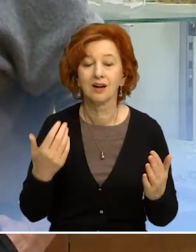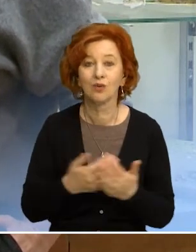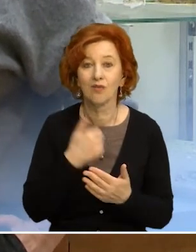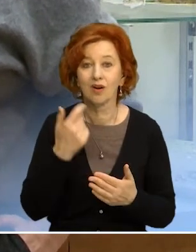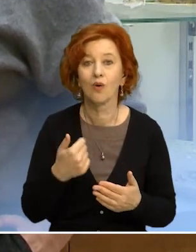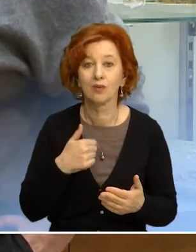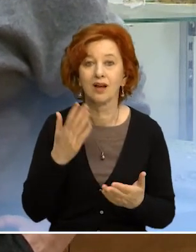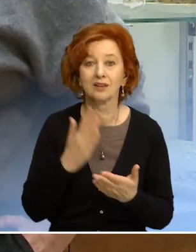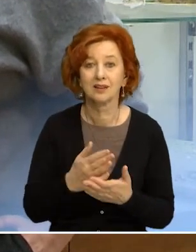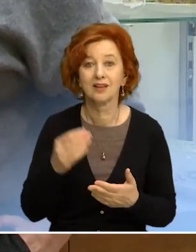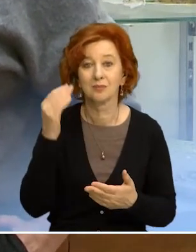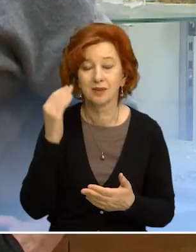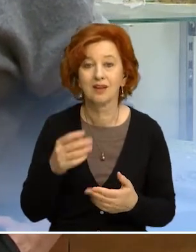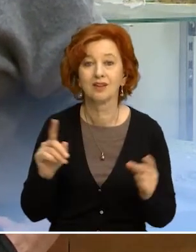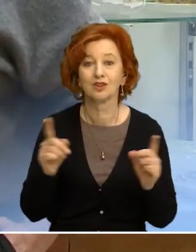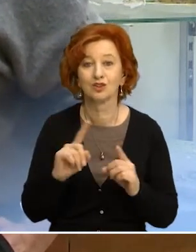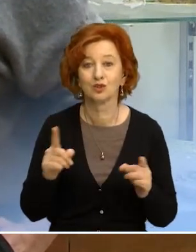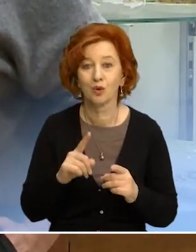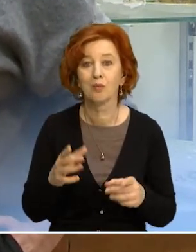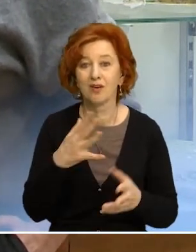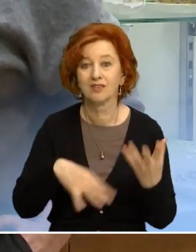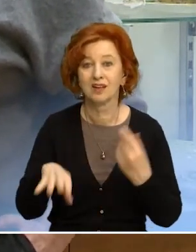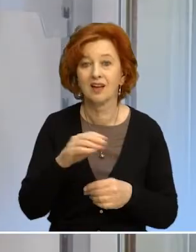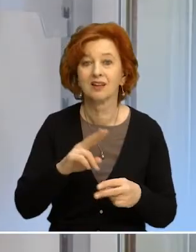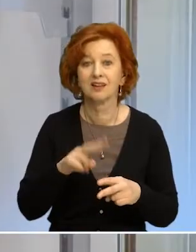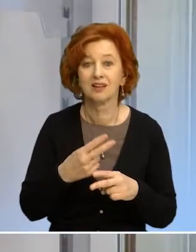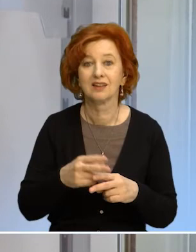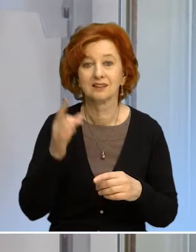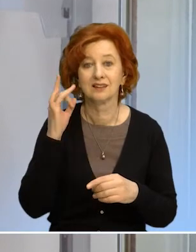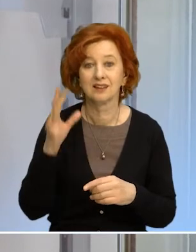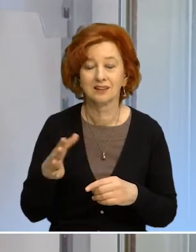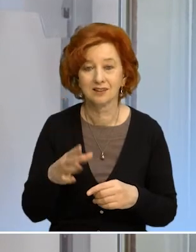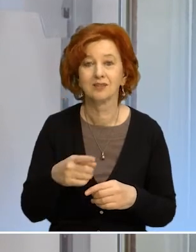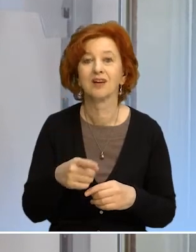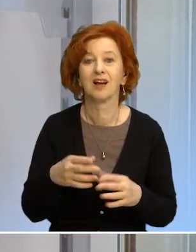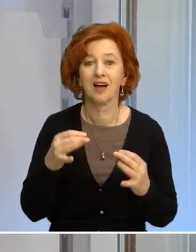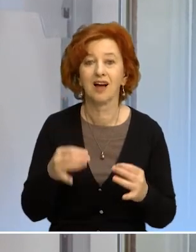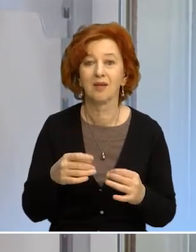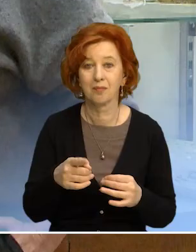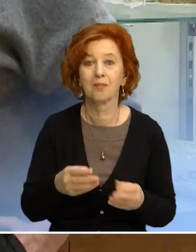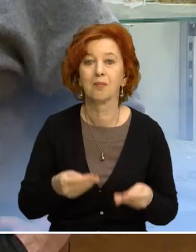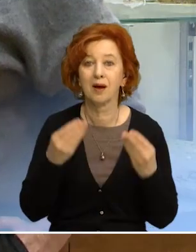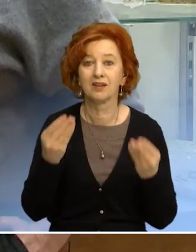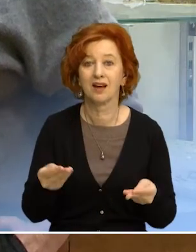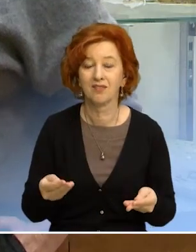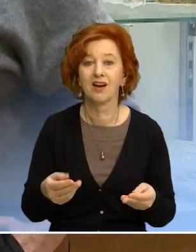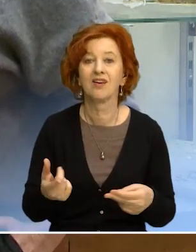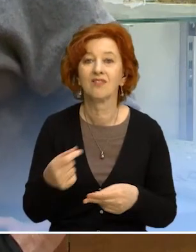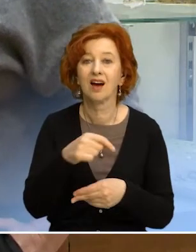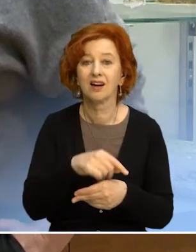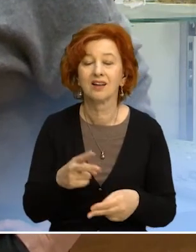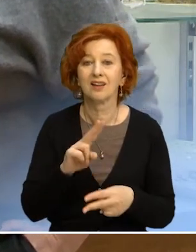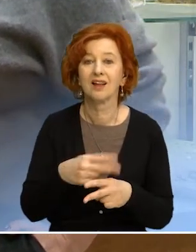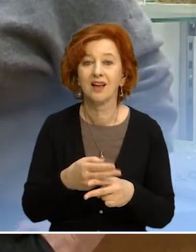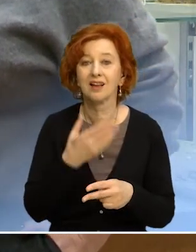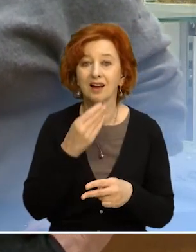год, и у нас есть традиция, которая нас отличает от всей страны, это знаменитые вареники. А вот подавали ли вареники на